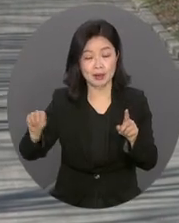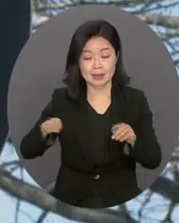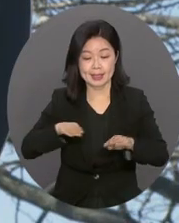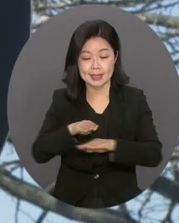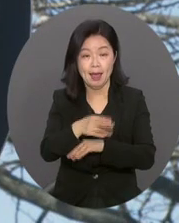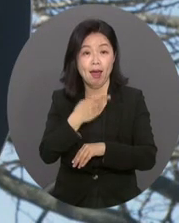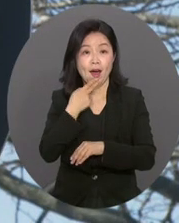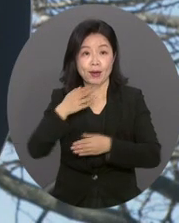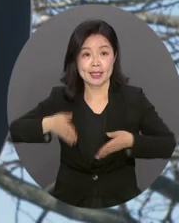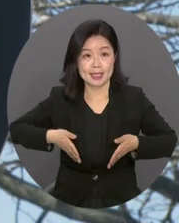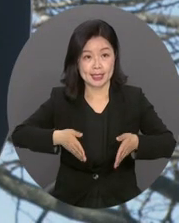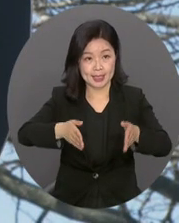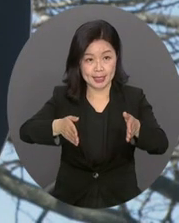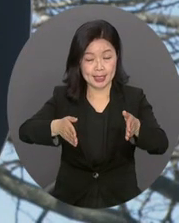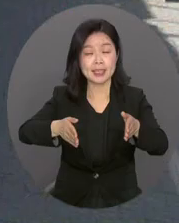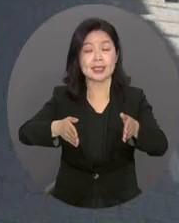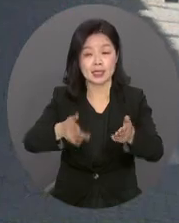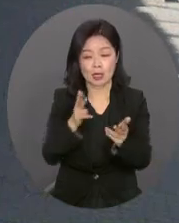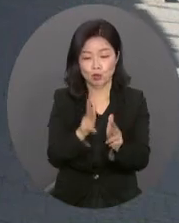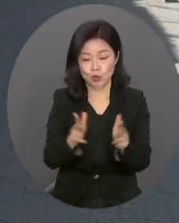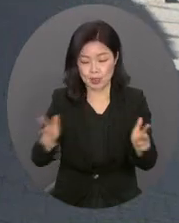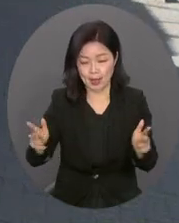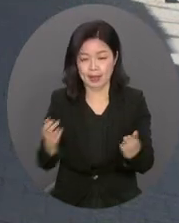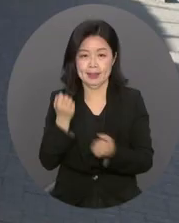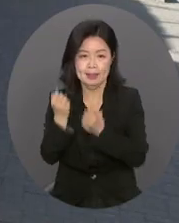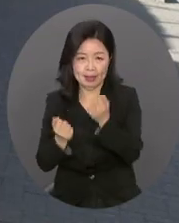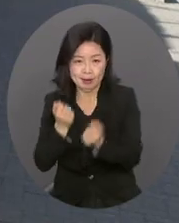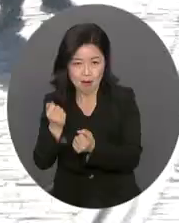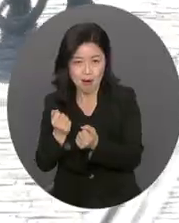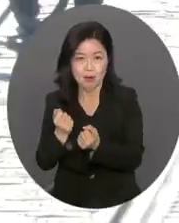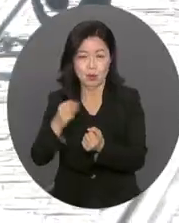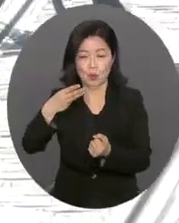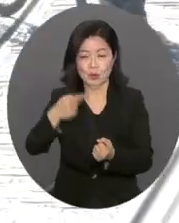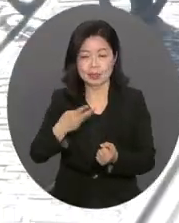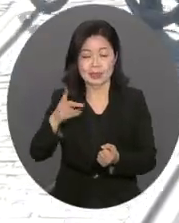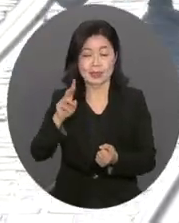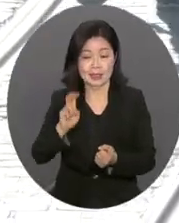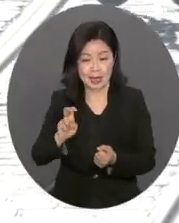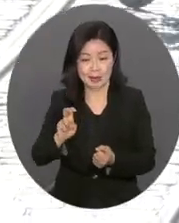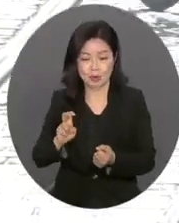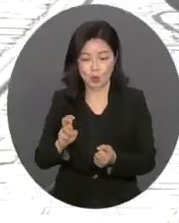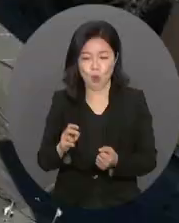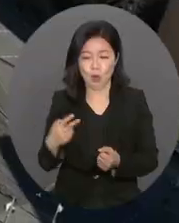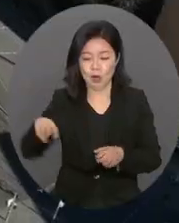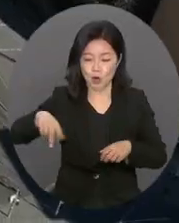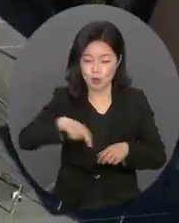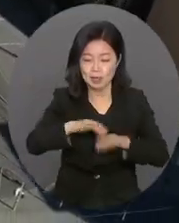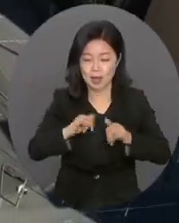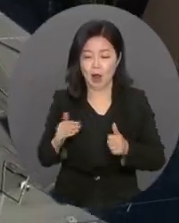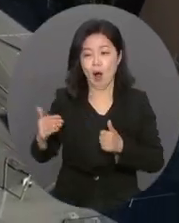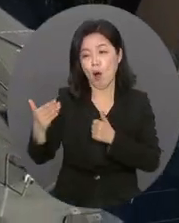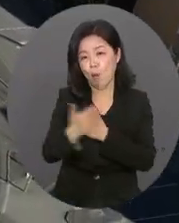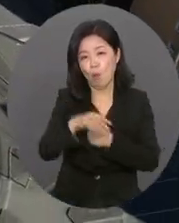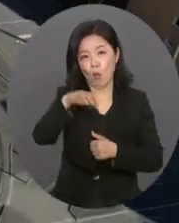거리로 모빌레라는 대형 주차장을 갖춘 자전거와 대중교통 트램, 보행자 전용 구역입니다.